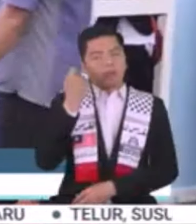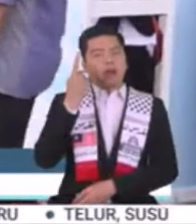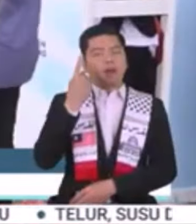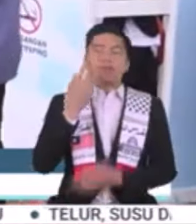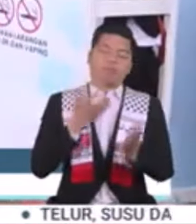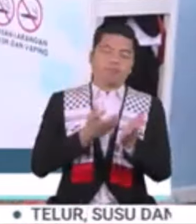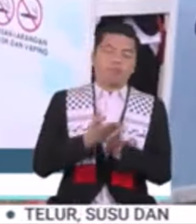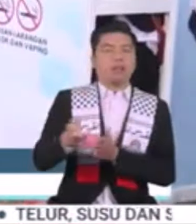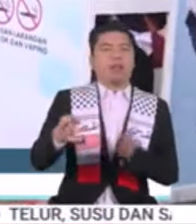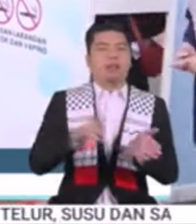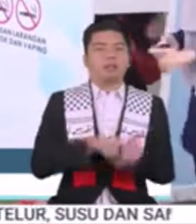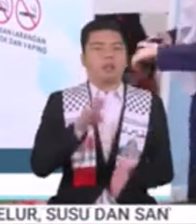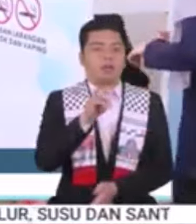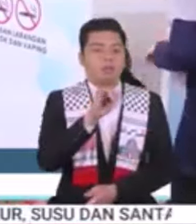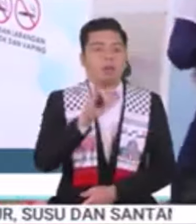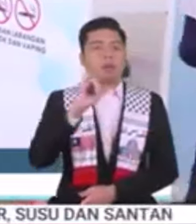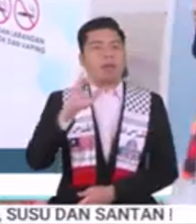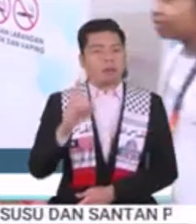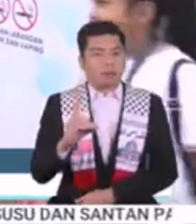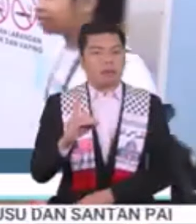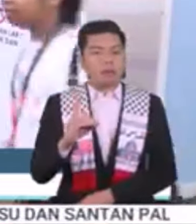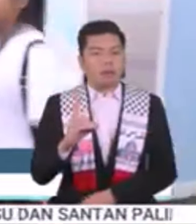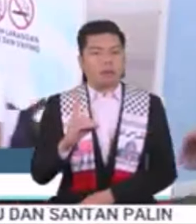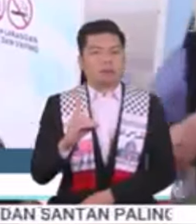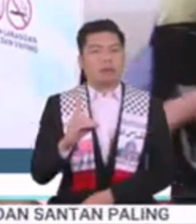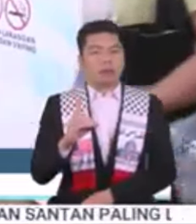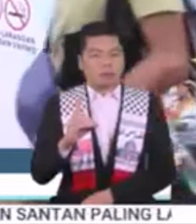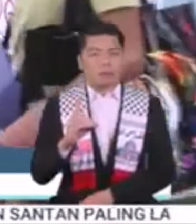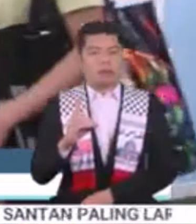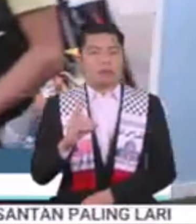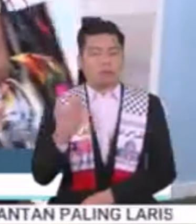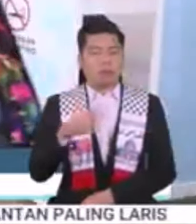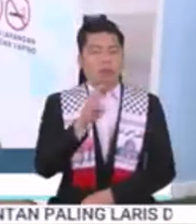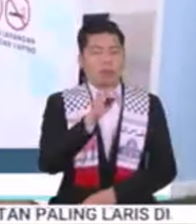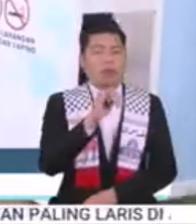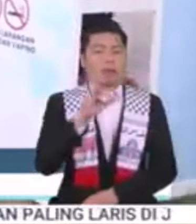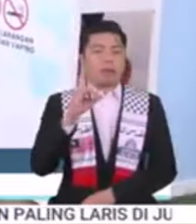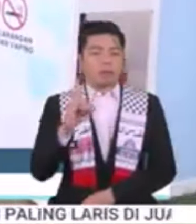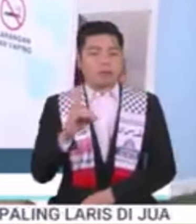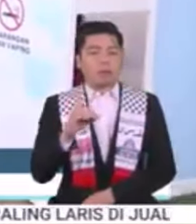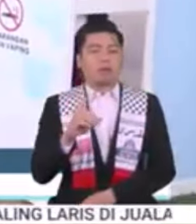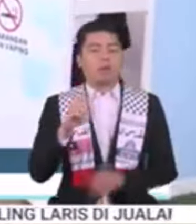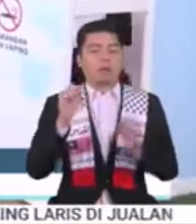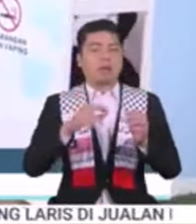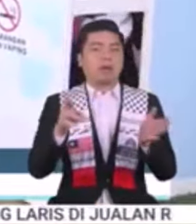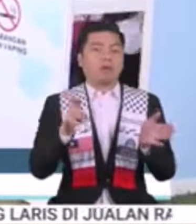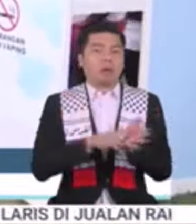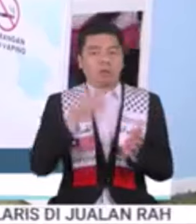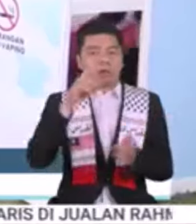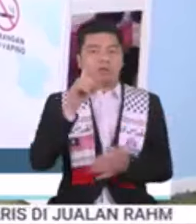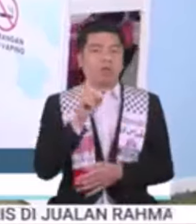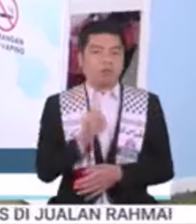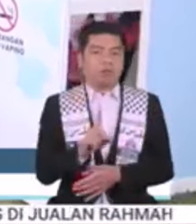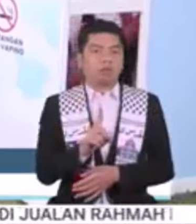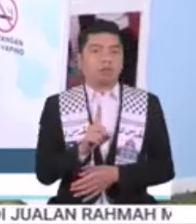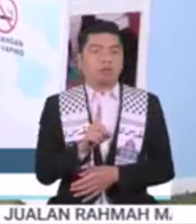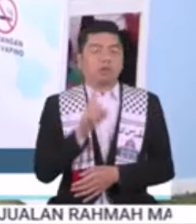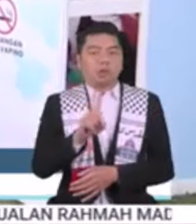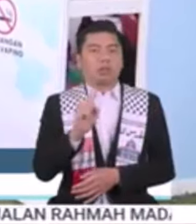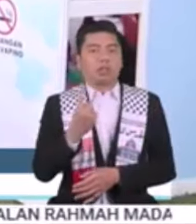daftar my ID. Jadi daripada my ID tu kita password itu just satu saja, boleh buka